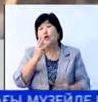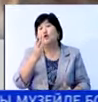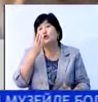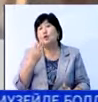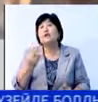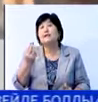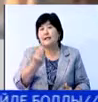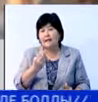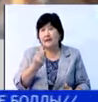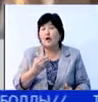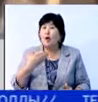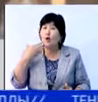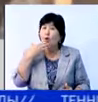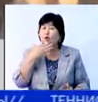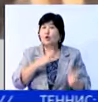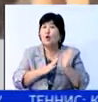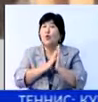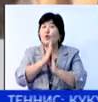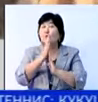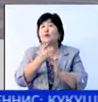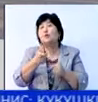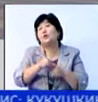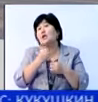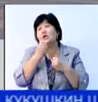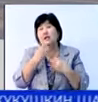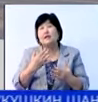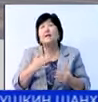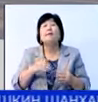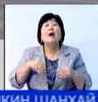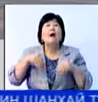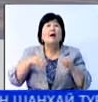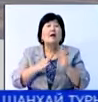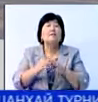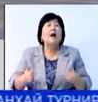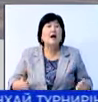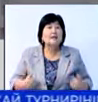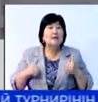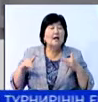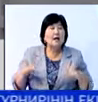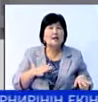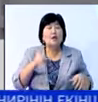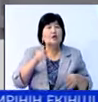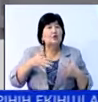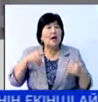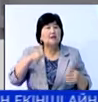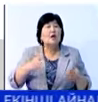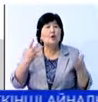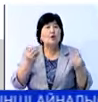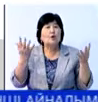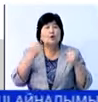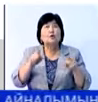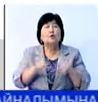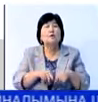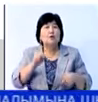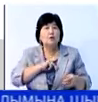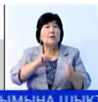центнерге күріштің өнімділігі өте жақсы биыл. Қырман басында тынымсыз қарбалас. 100-ден астам адам күн-түн демей ауысымен